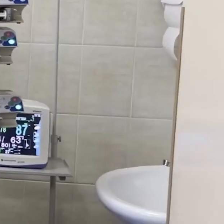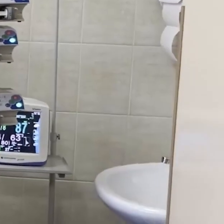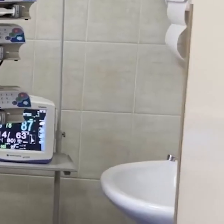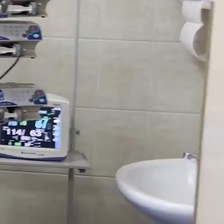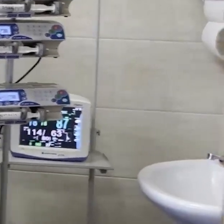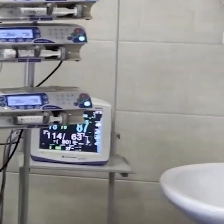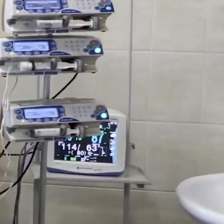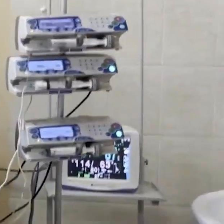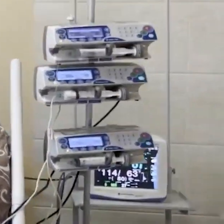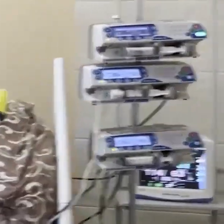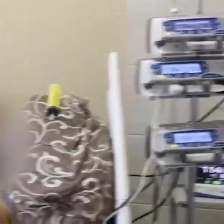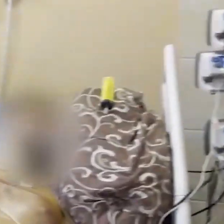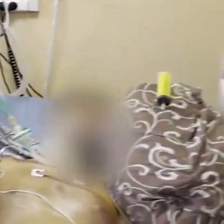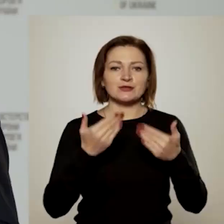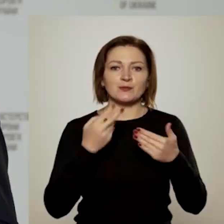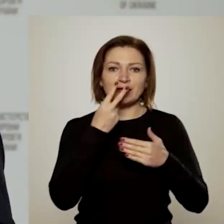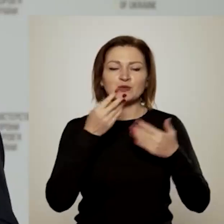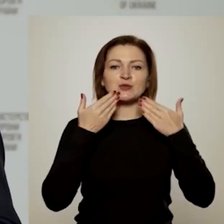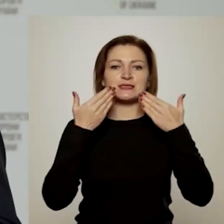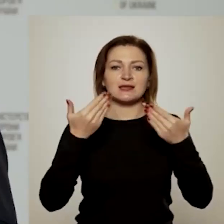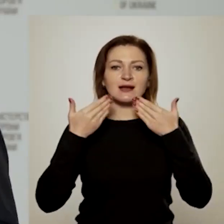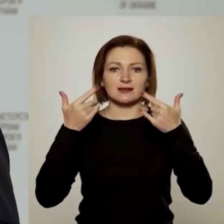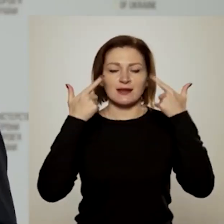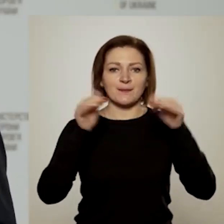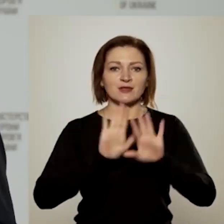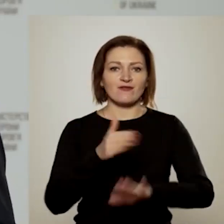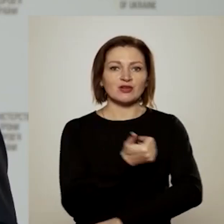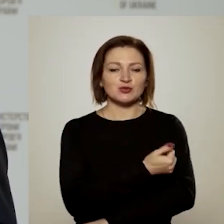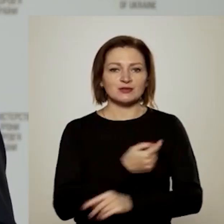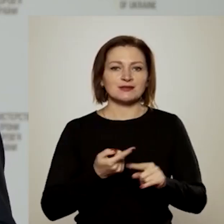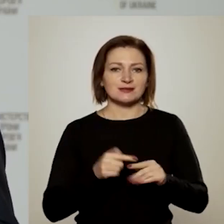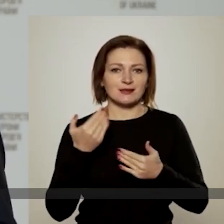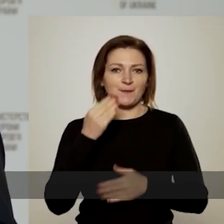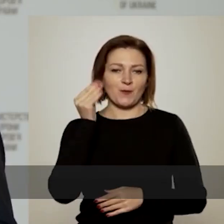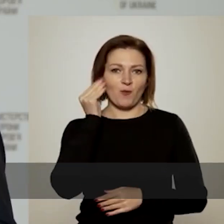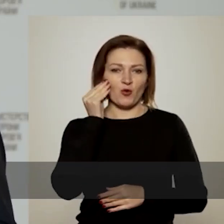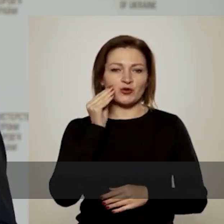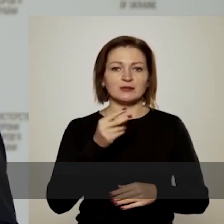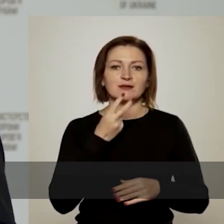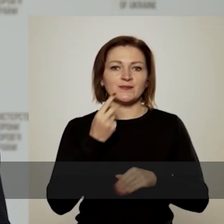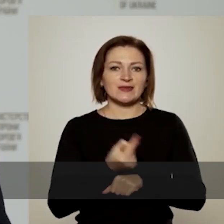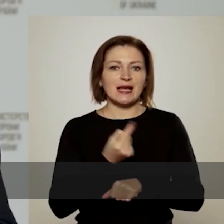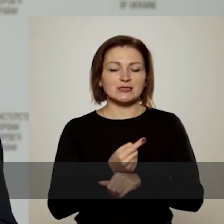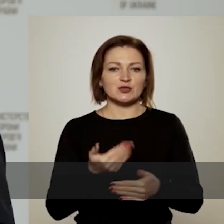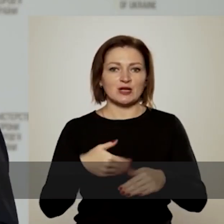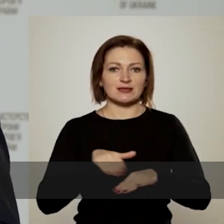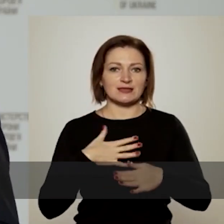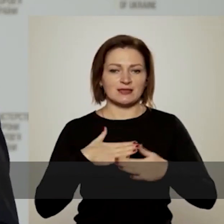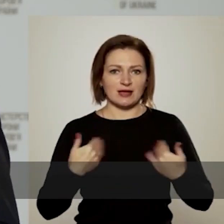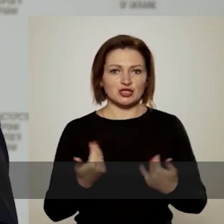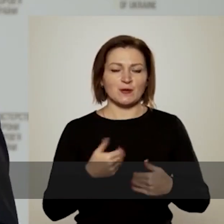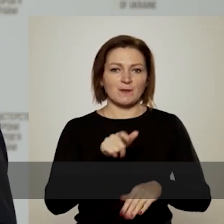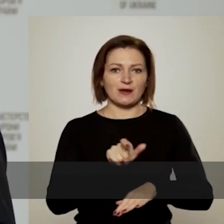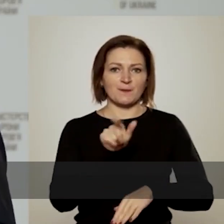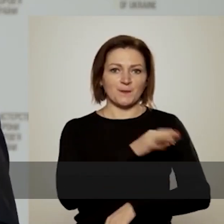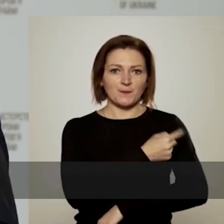лише перевіреною інформацією. Це, на мій погляд, насмішка над нашими медиками та над родинами,